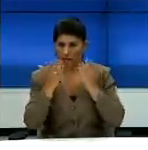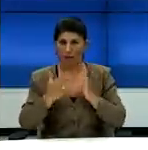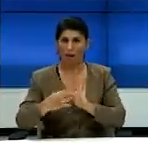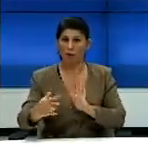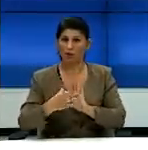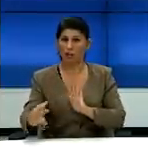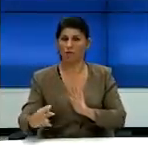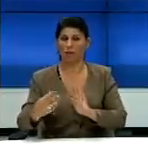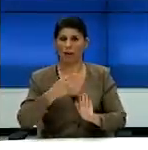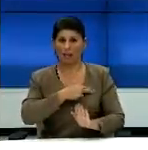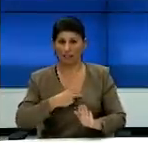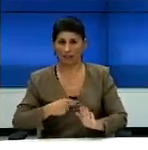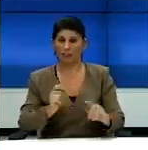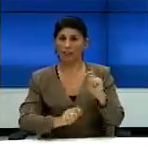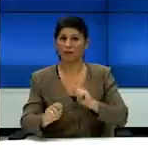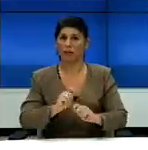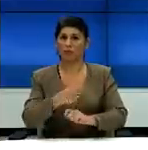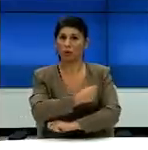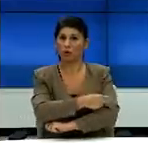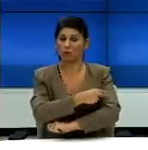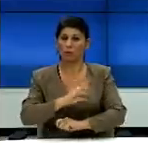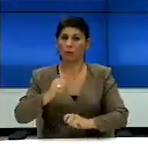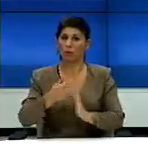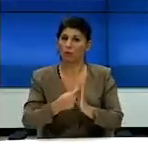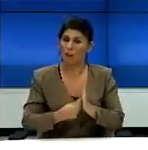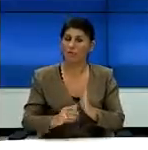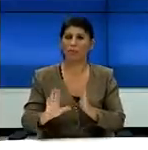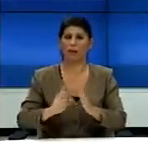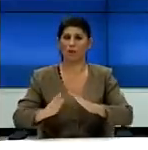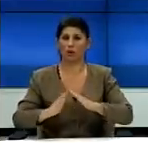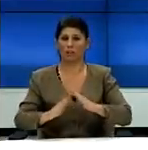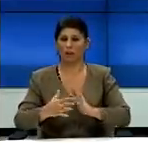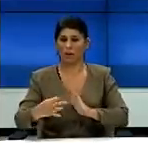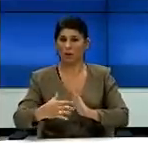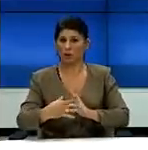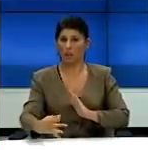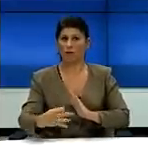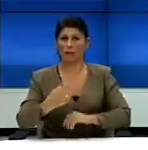προσλάβουμε καθηγητές, να φτιάξουμε νοσοκομεία και πρωτοβάθμια φροντίδα, να προσλάβουμε γιατρούς.